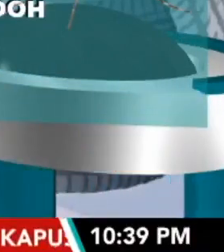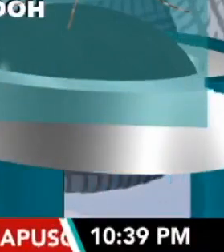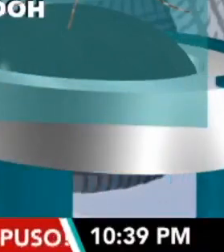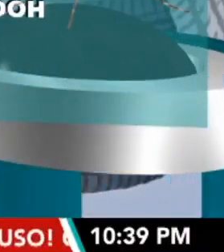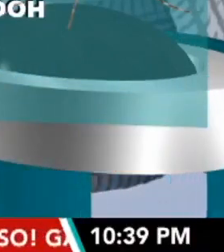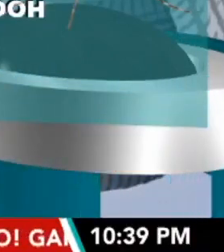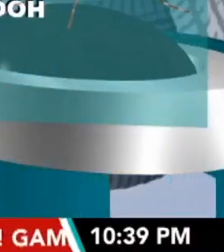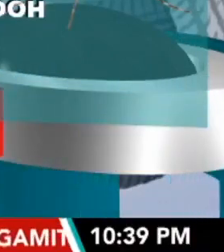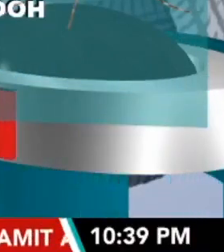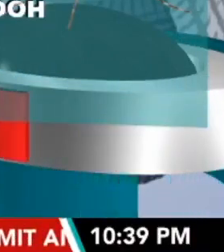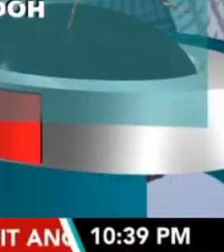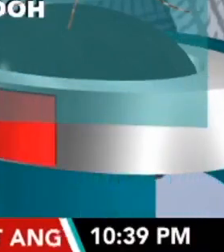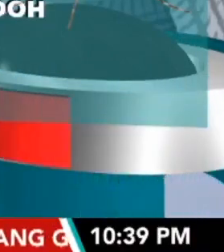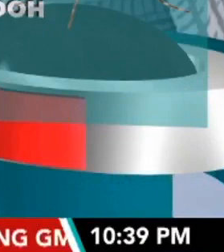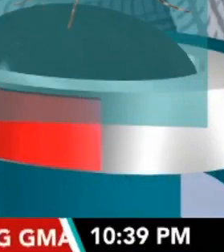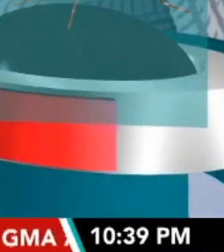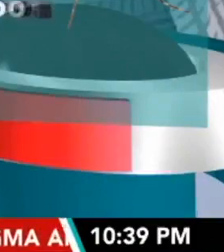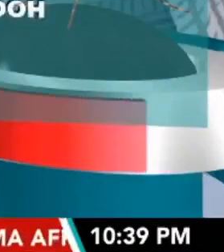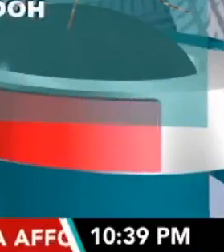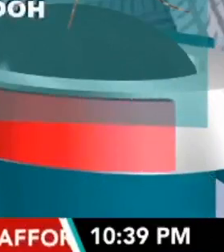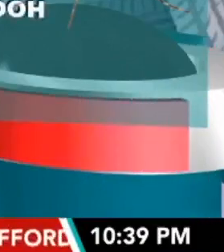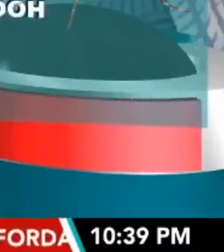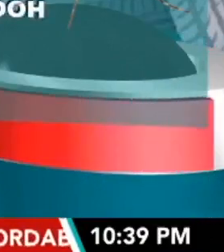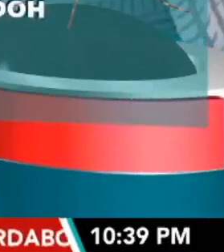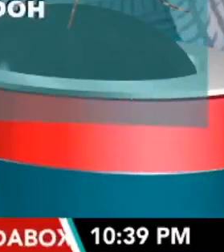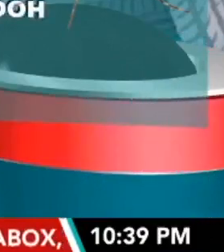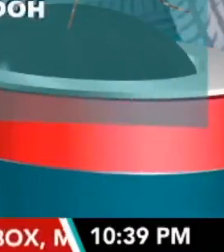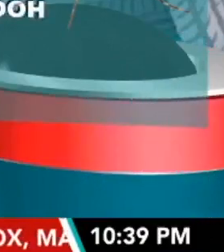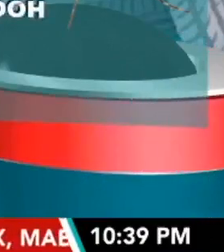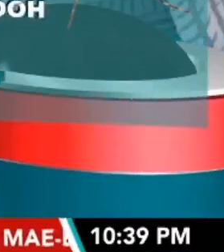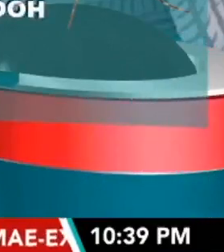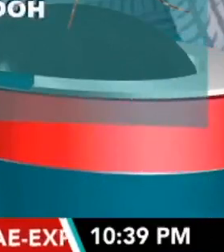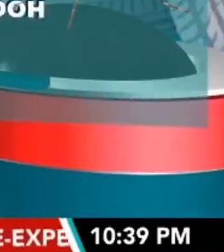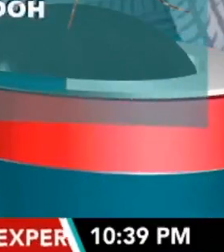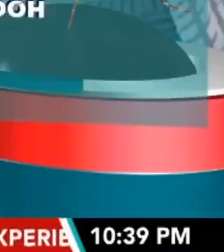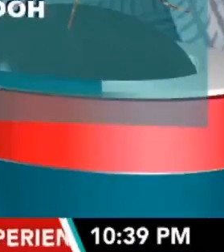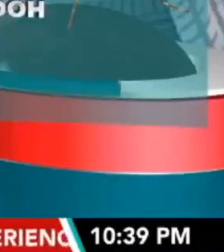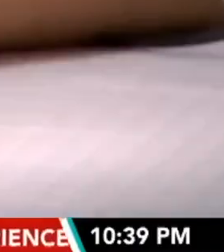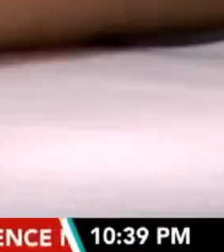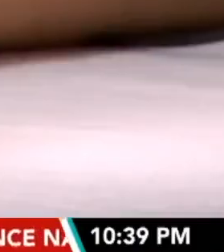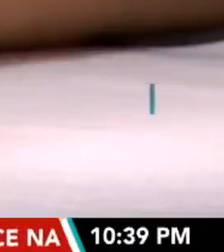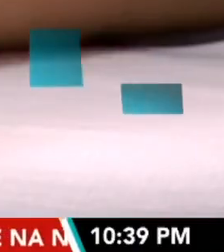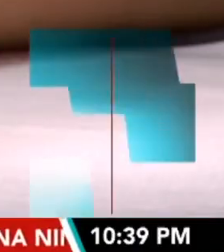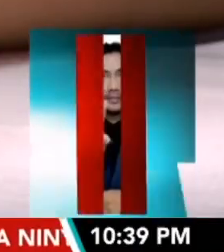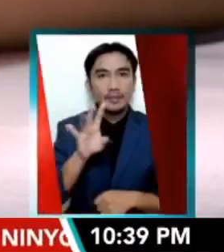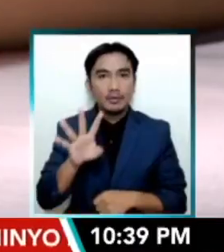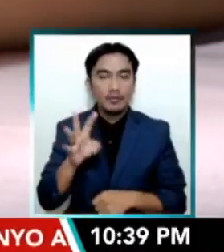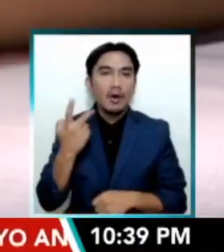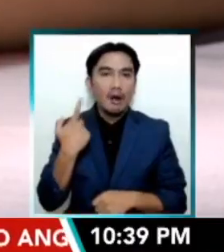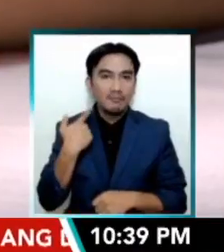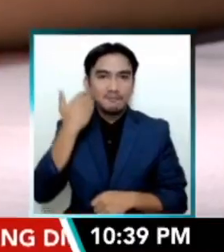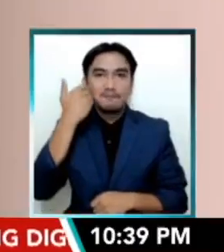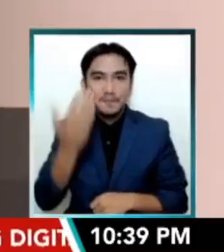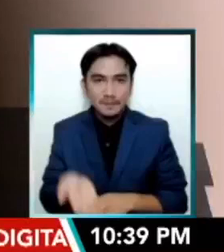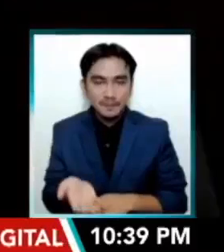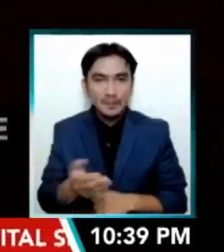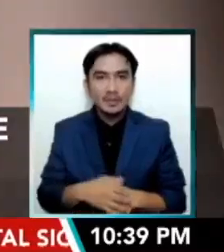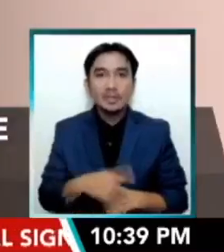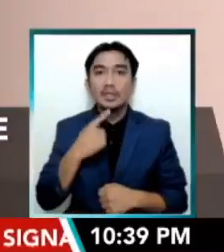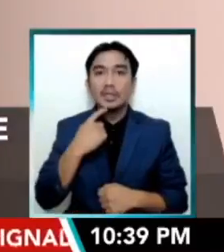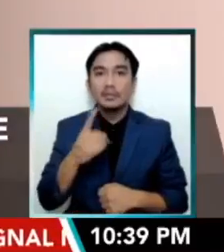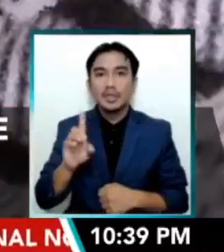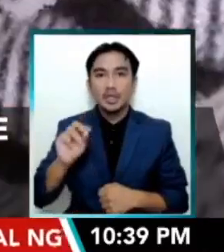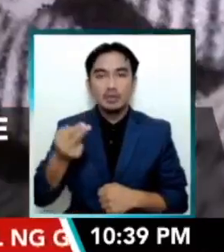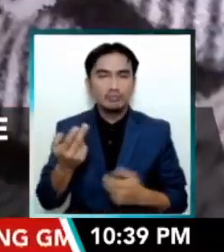panahon noong nakaraang taon. 274 naman ang nasawi. Ayon sa DOH, manageable naman ang mga kaso ng